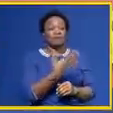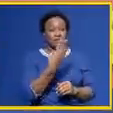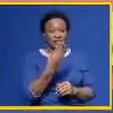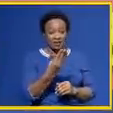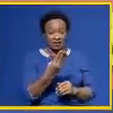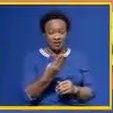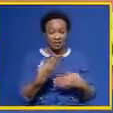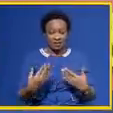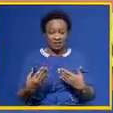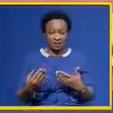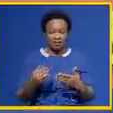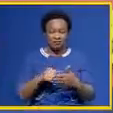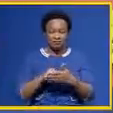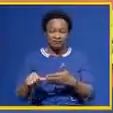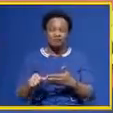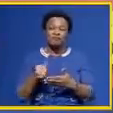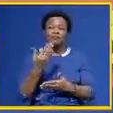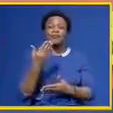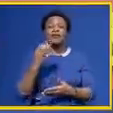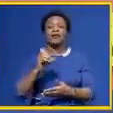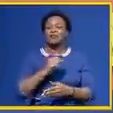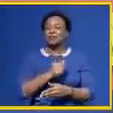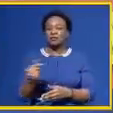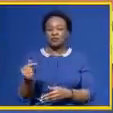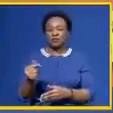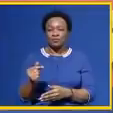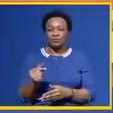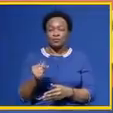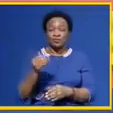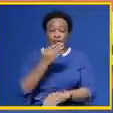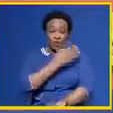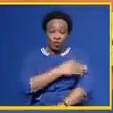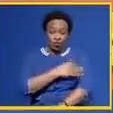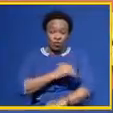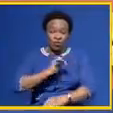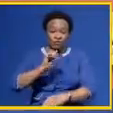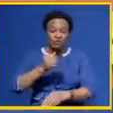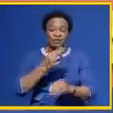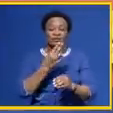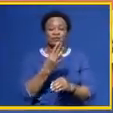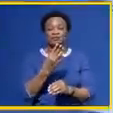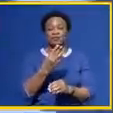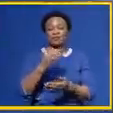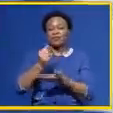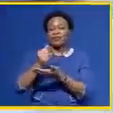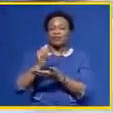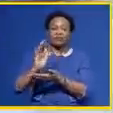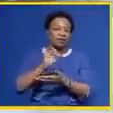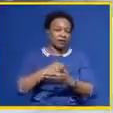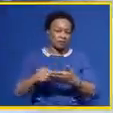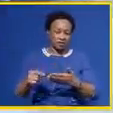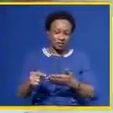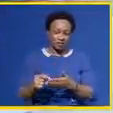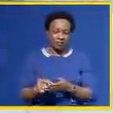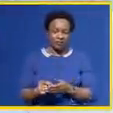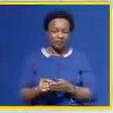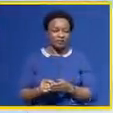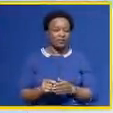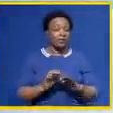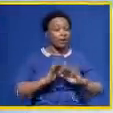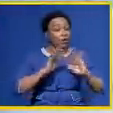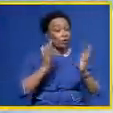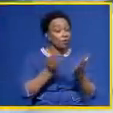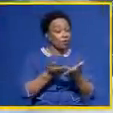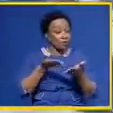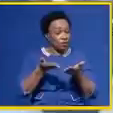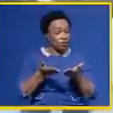atalipia ni kwa shilingi 50,000 tu, na atapata huduma ya miezi mitatu kwenye kifurushi chake ambacho amelipia. Katika ulimwengu huu wa kasi matumizi